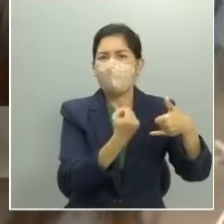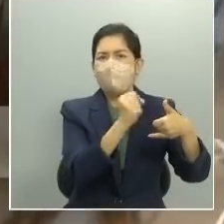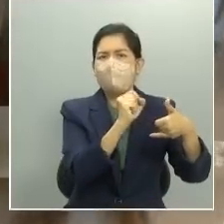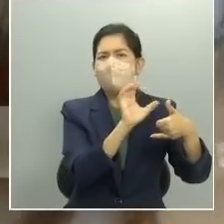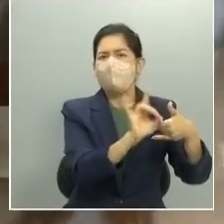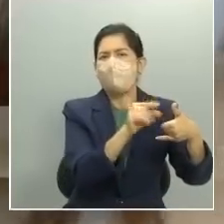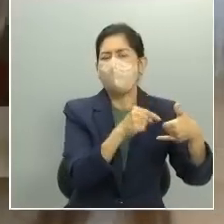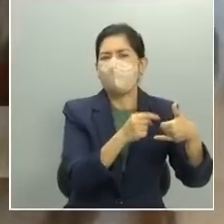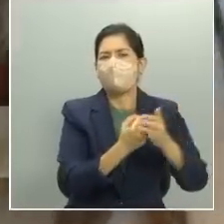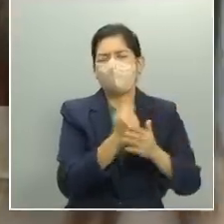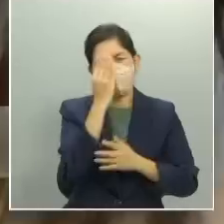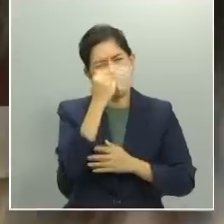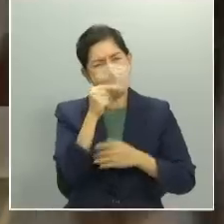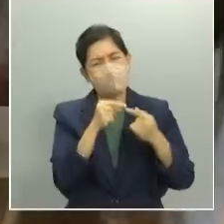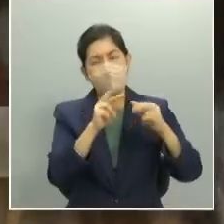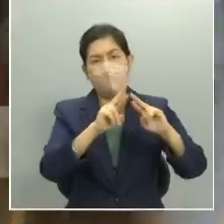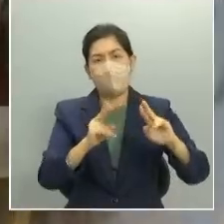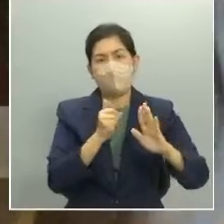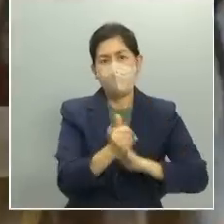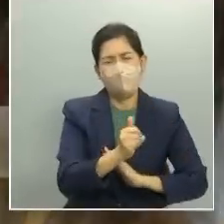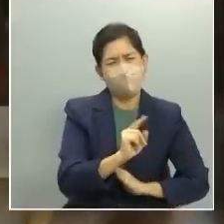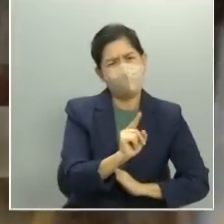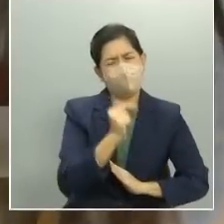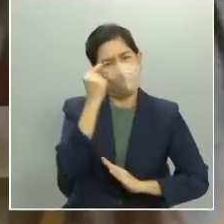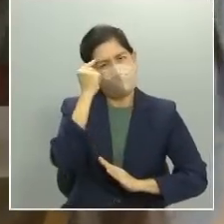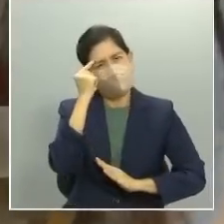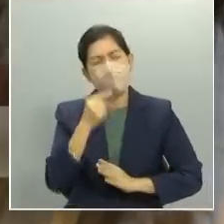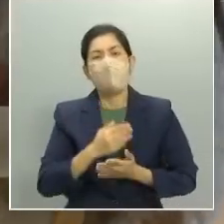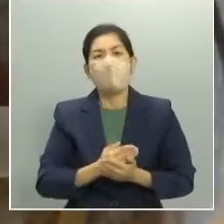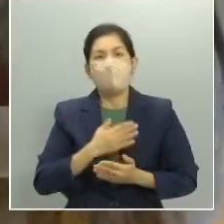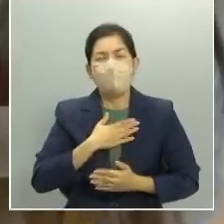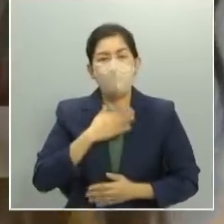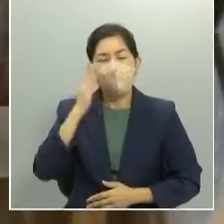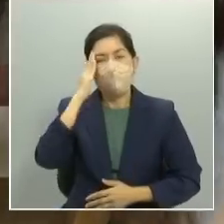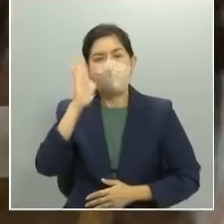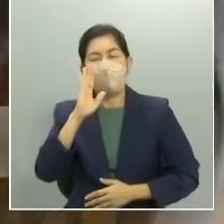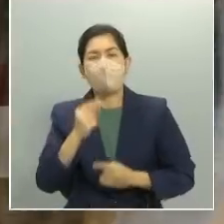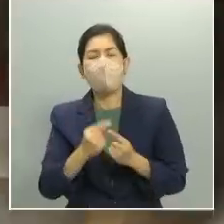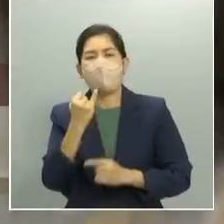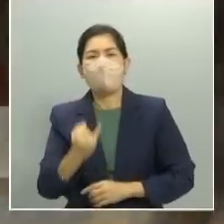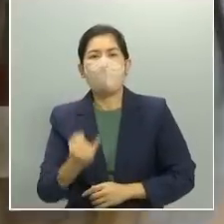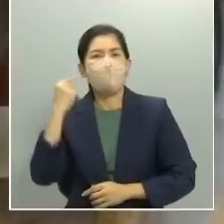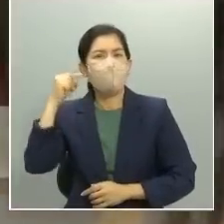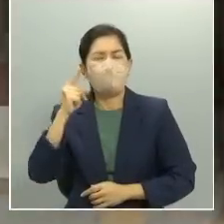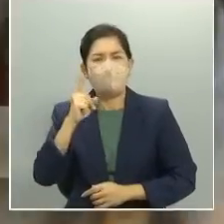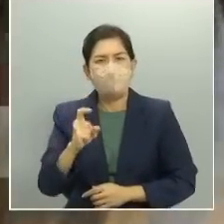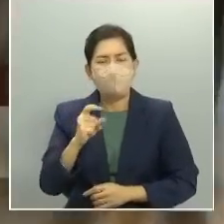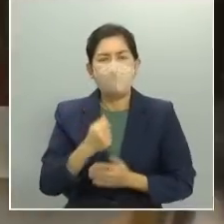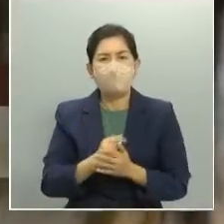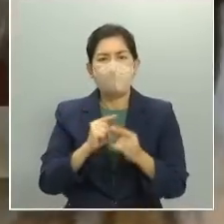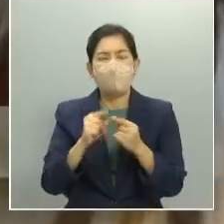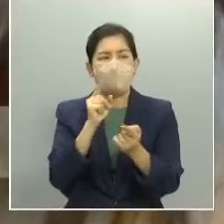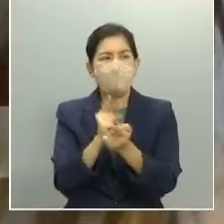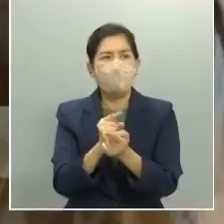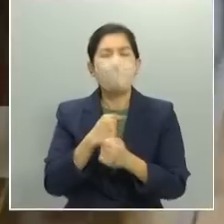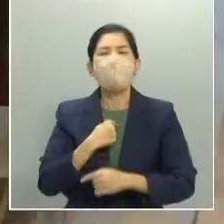าตให้เข้าไปได้ยังไงคุณนิรชาบอกตอนแรกไม่รู้ว่าน้องเสียชีวิตเพราะติดต่อไม่ได้จนไปเห็นที่โรงพยาบาลเห็นสร้อยคอเห